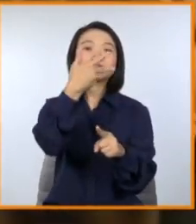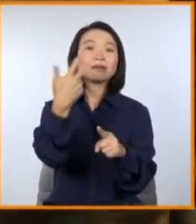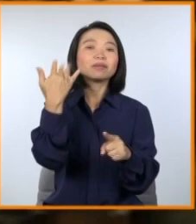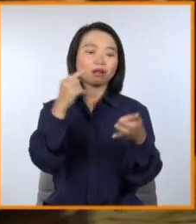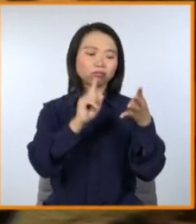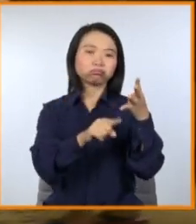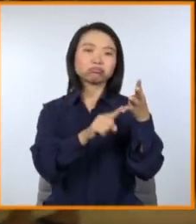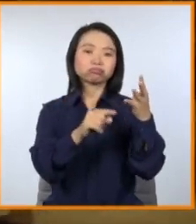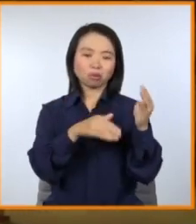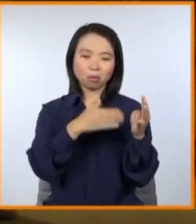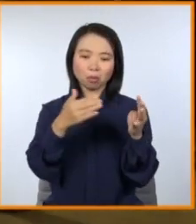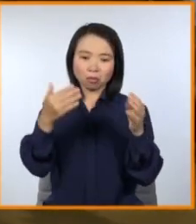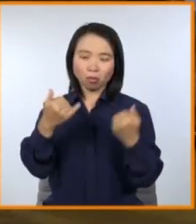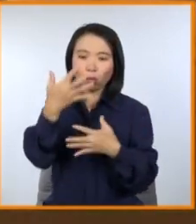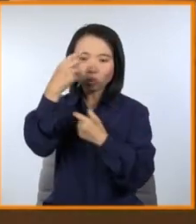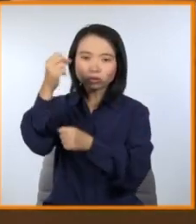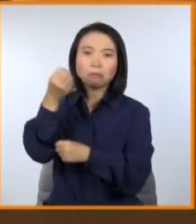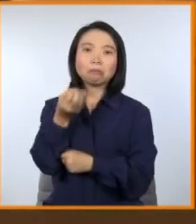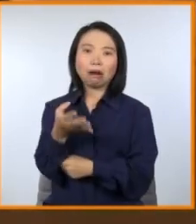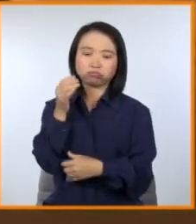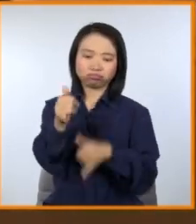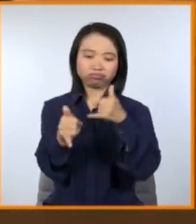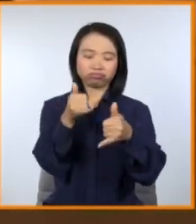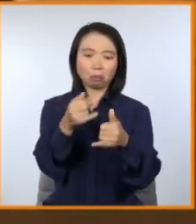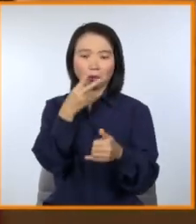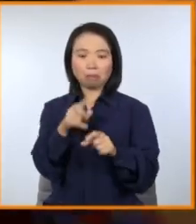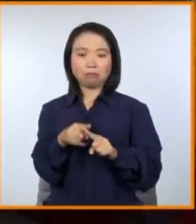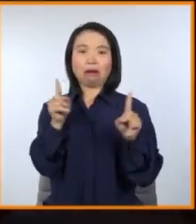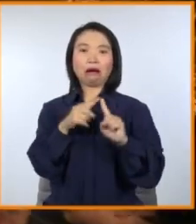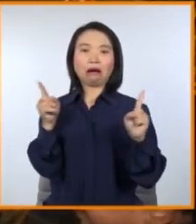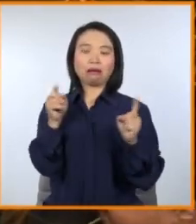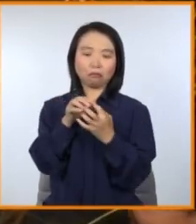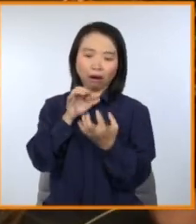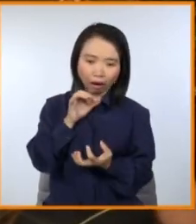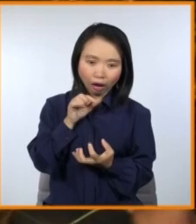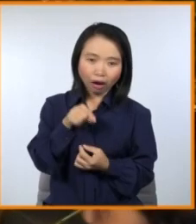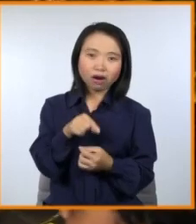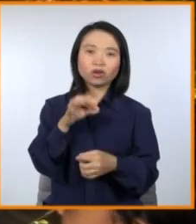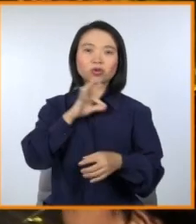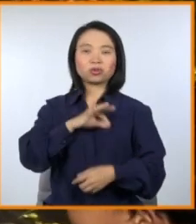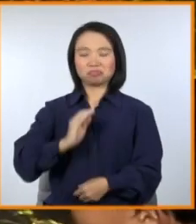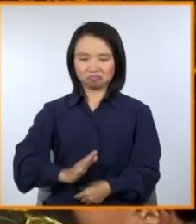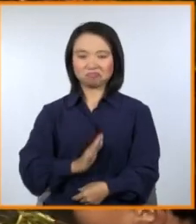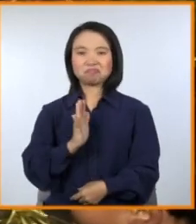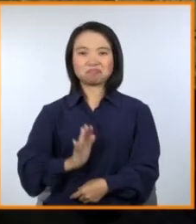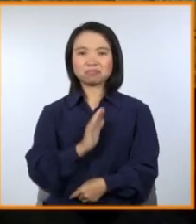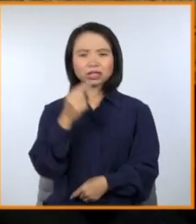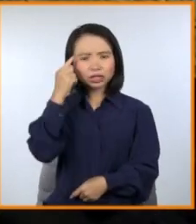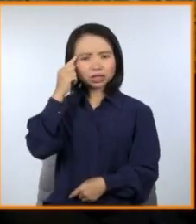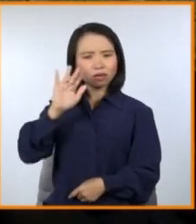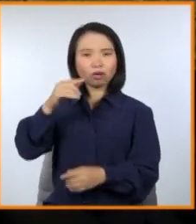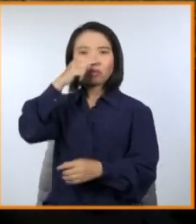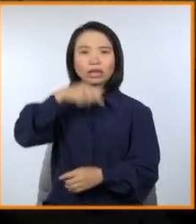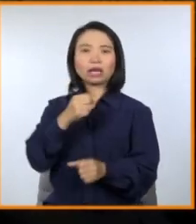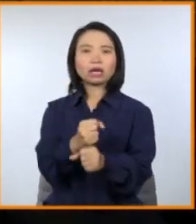าก็ได้รับความสนใจอย่างล้นหลามด้วยความแปลกใหม่และต้องบอกว่าเป็นหนึ่งความภูมิใจเพราะเกิดจากไอเดียลิขสิทธิ์ของคน